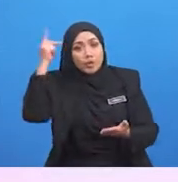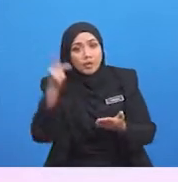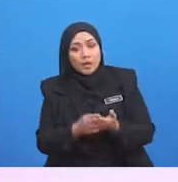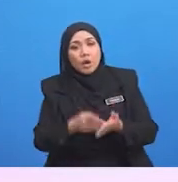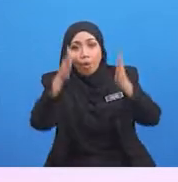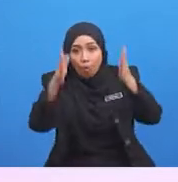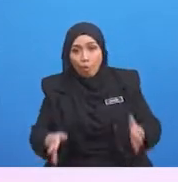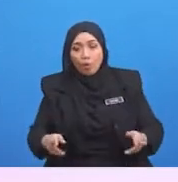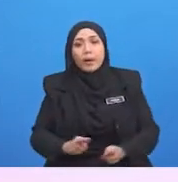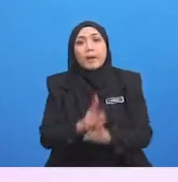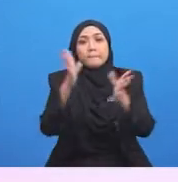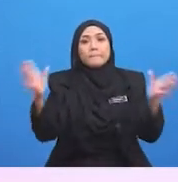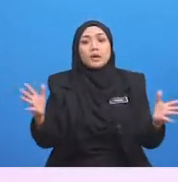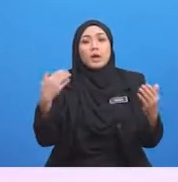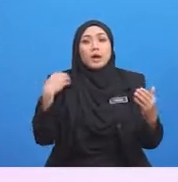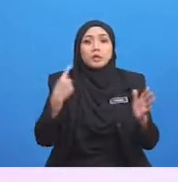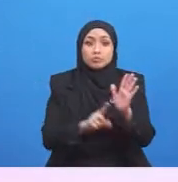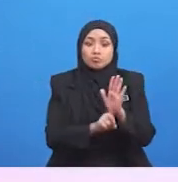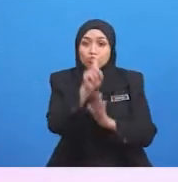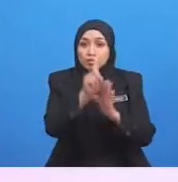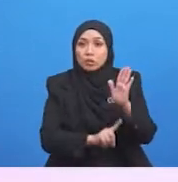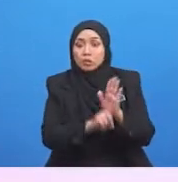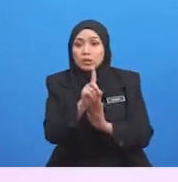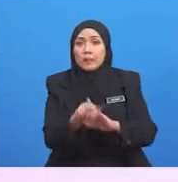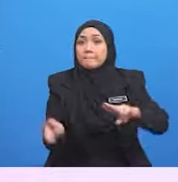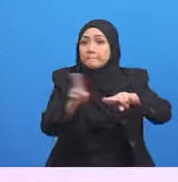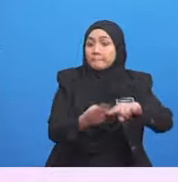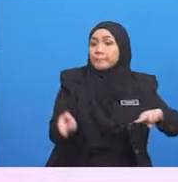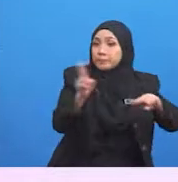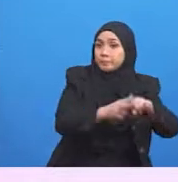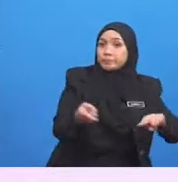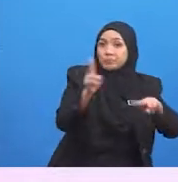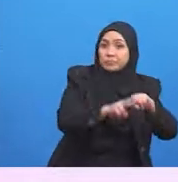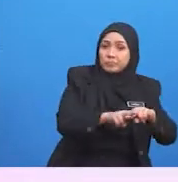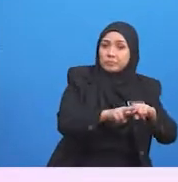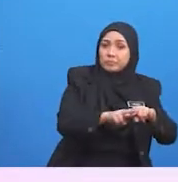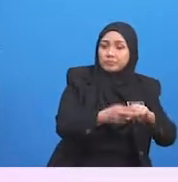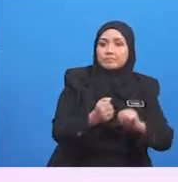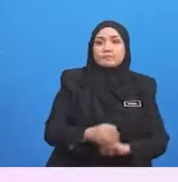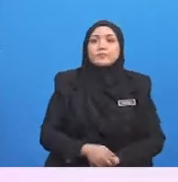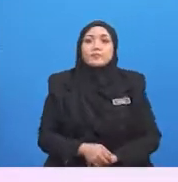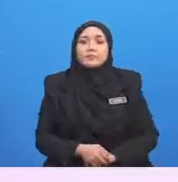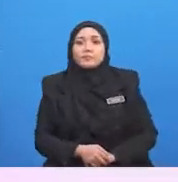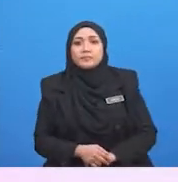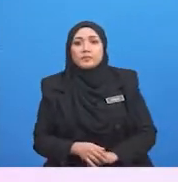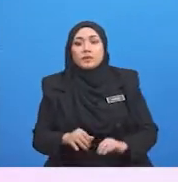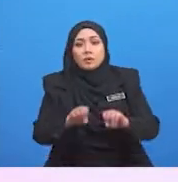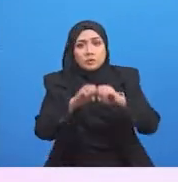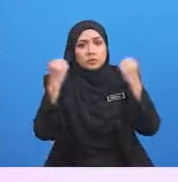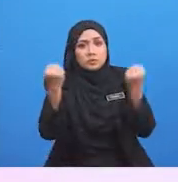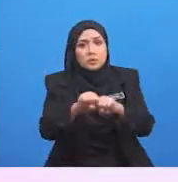ramai, mendapat permintaan yang tinggi dan pertambahan permintaannya sangat ketara. Syarikat